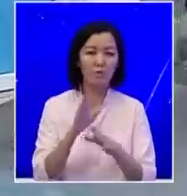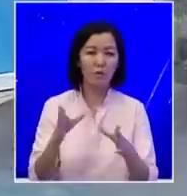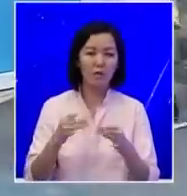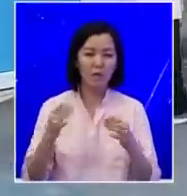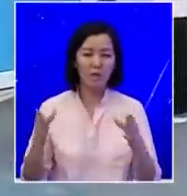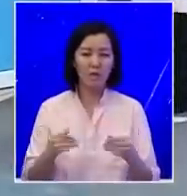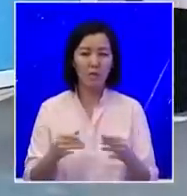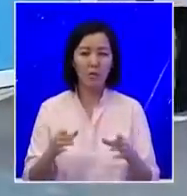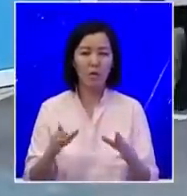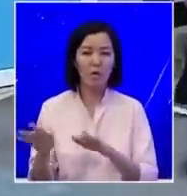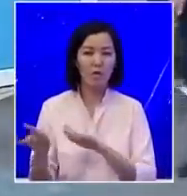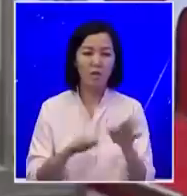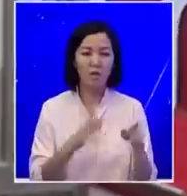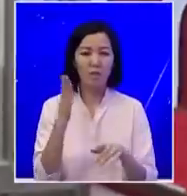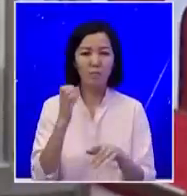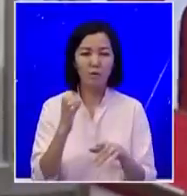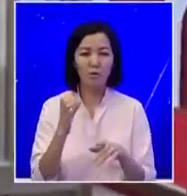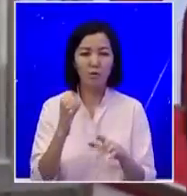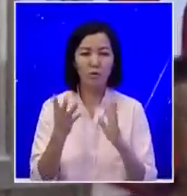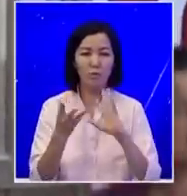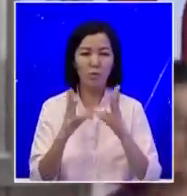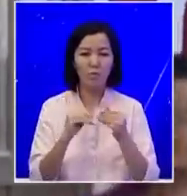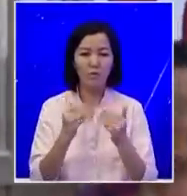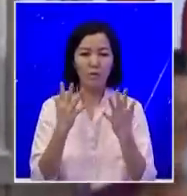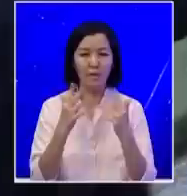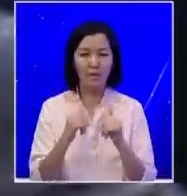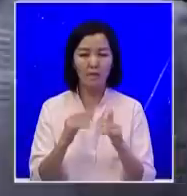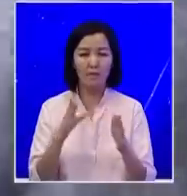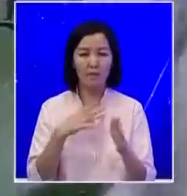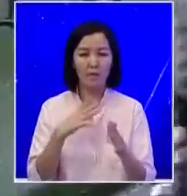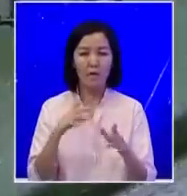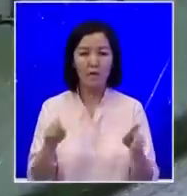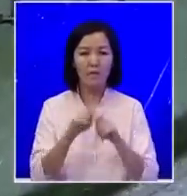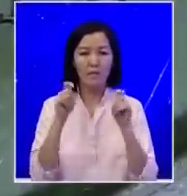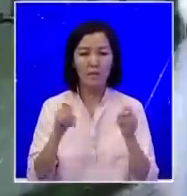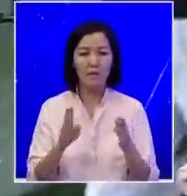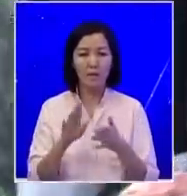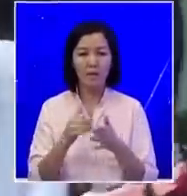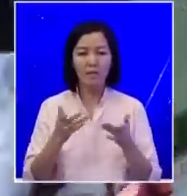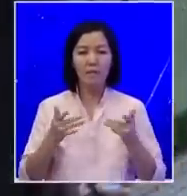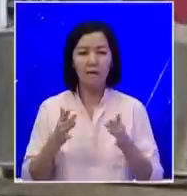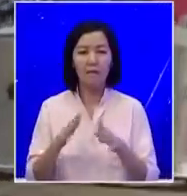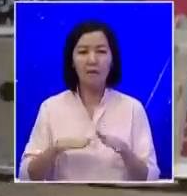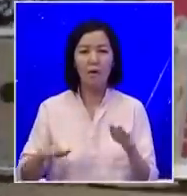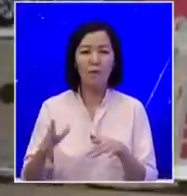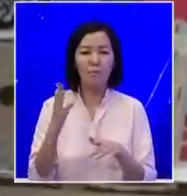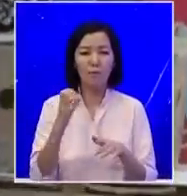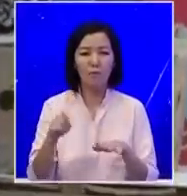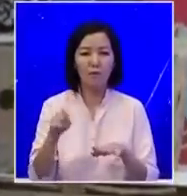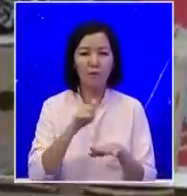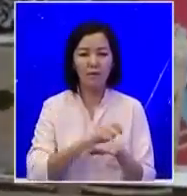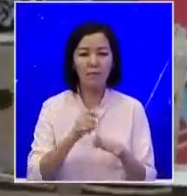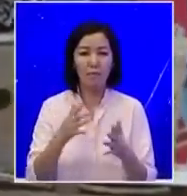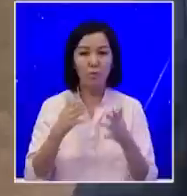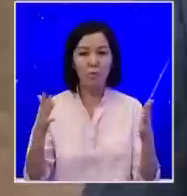барысында бұлардың саны 500-ге жуықтады. Мекемелердің іске қосылуы үшін қойылатын негізгі талап аумағы 500 шаршы